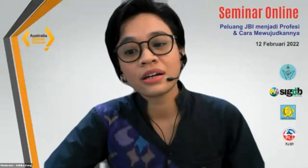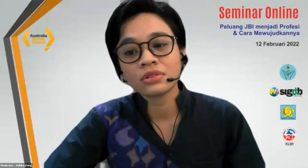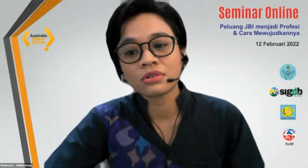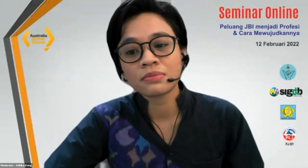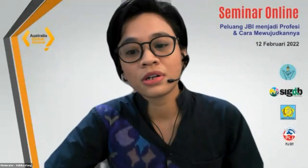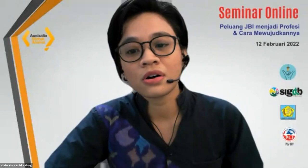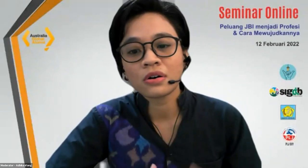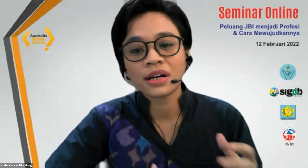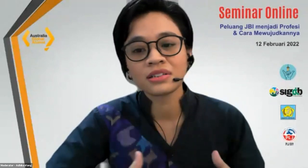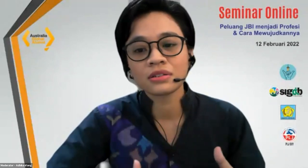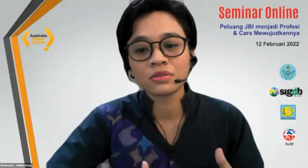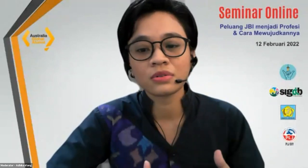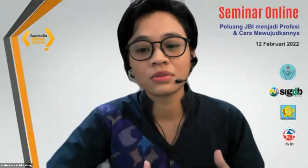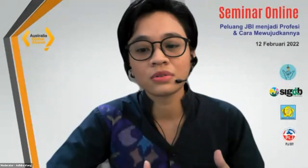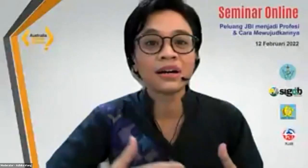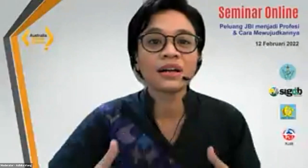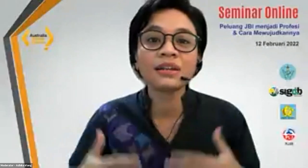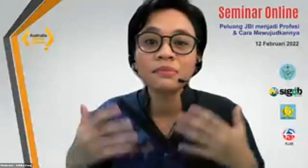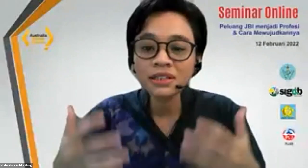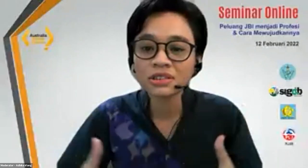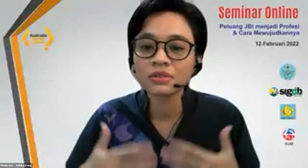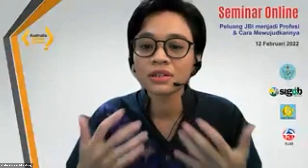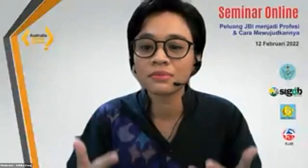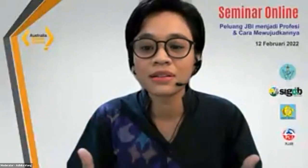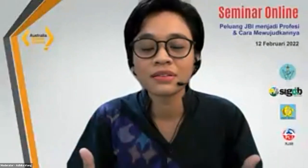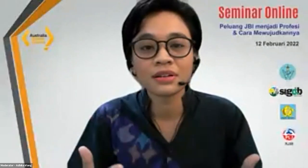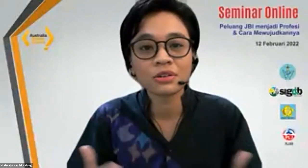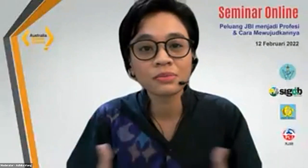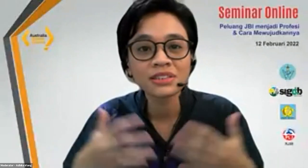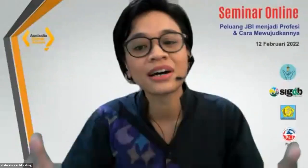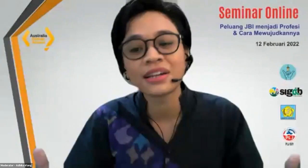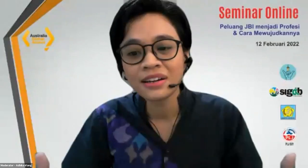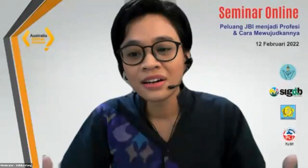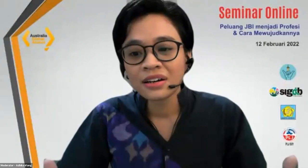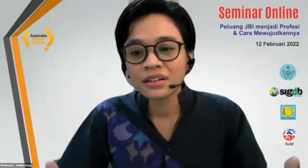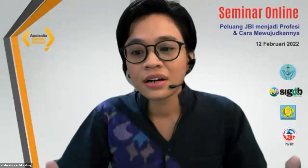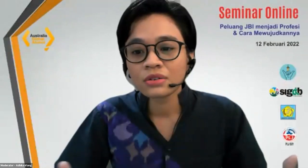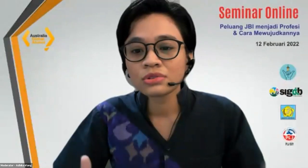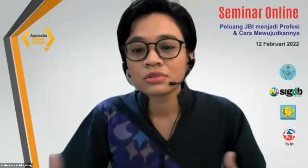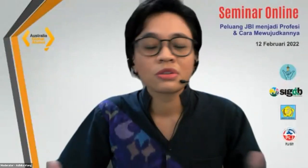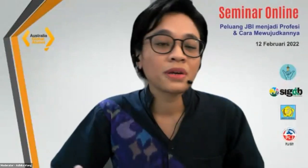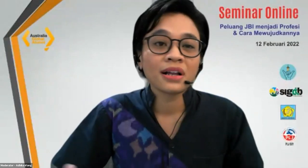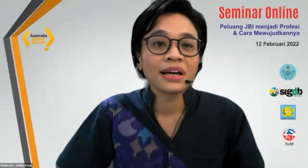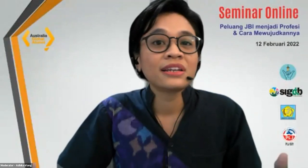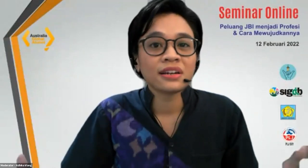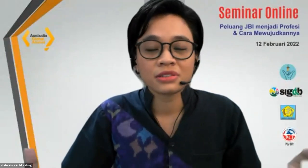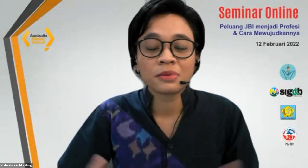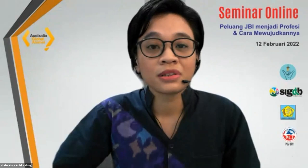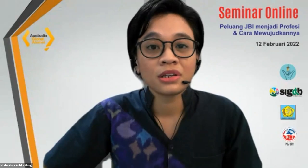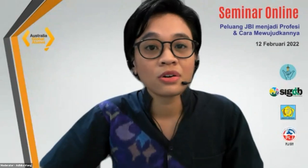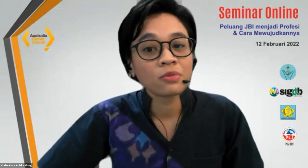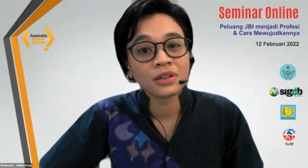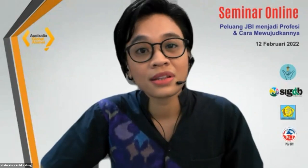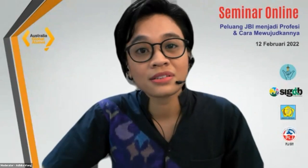gerakannya untuk mendorong organisasi kuli agar lebih jauh terlibat atau berjejaring dengan unsur atau pihak lainnya